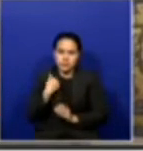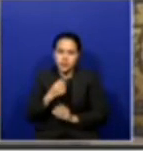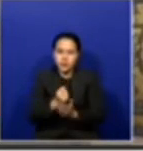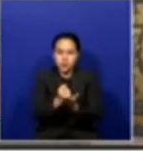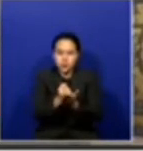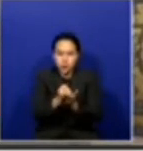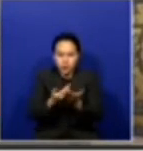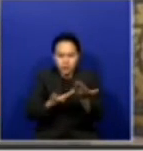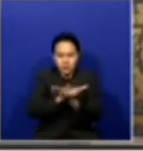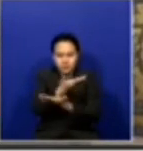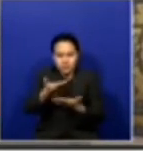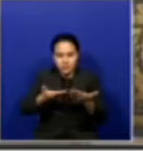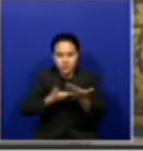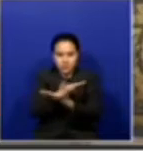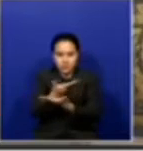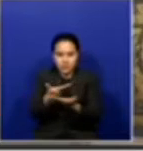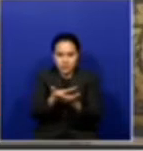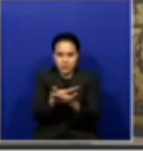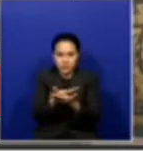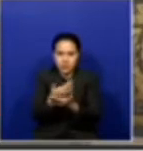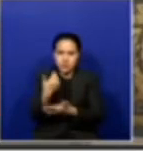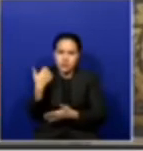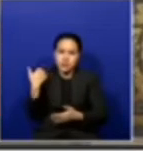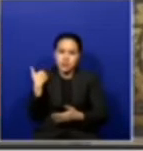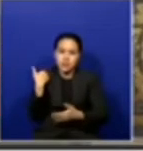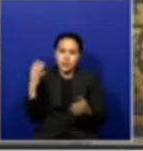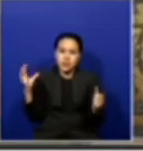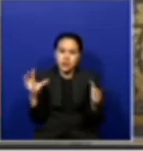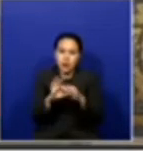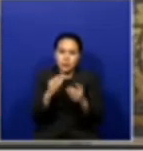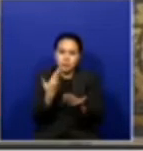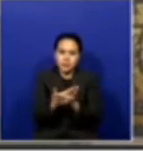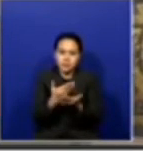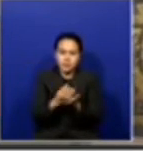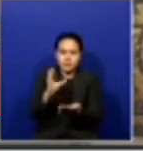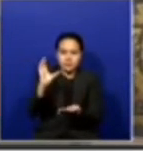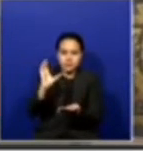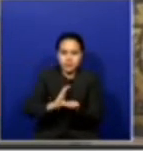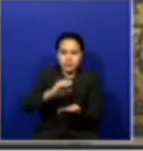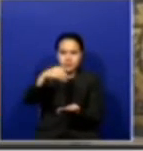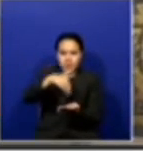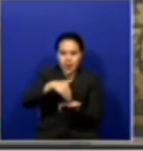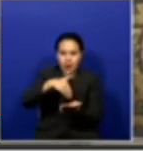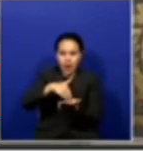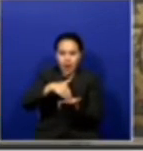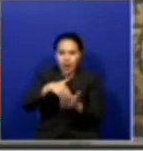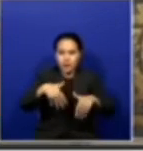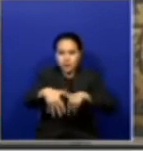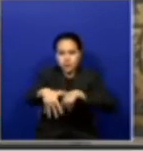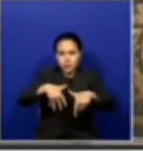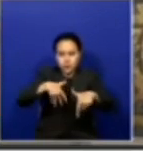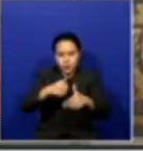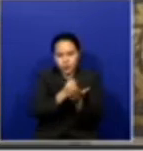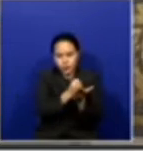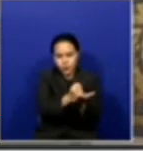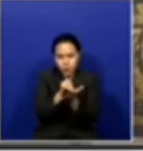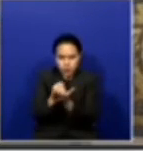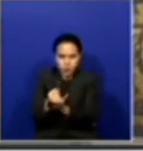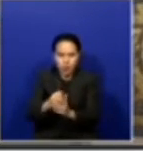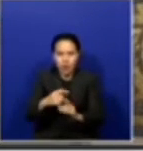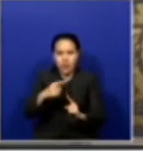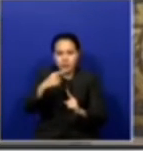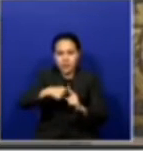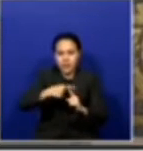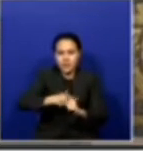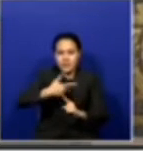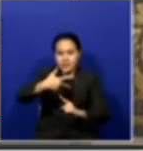ครับในการจัดเตรียมงบกลางที่จะเอาไปช่วยเหลือราษฎรภายใน3เดือนที่จะถึงเนี่ยนะครับผมอย